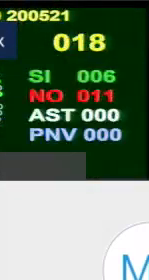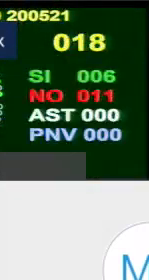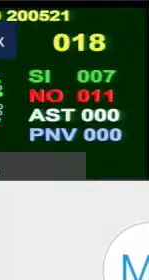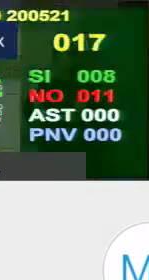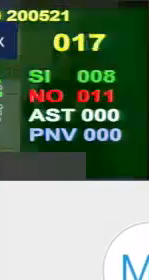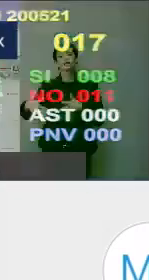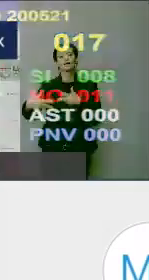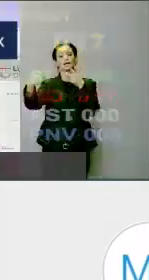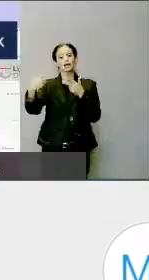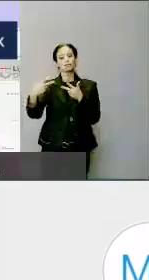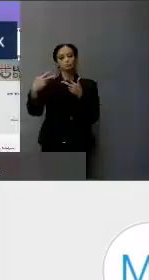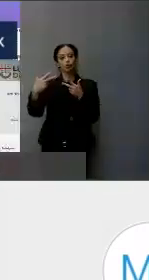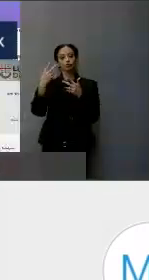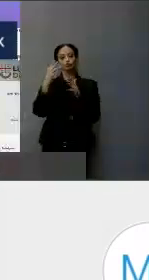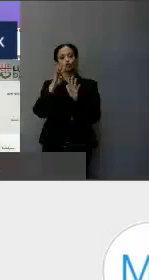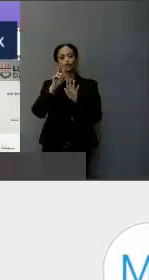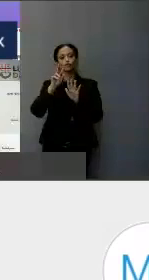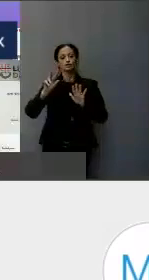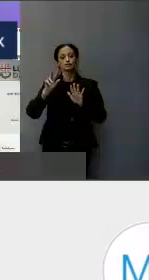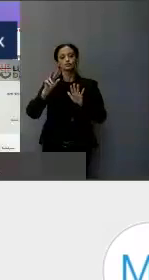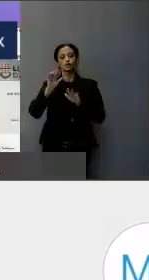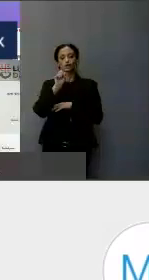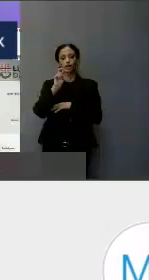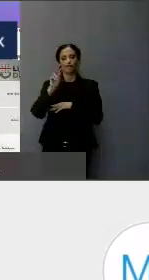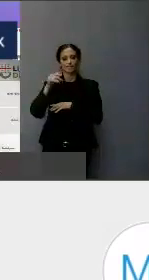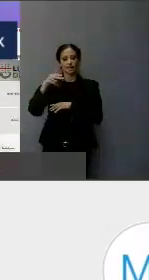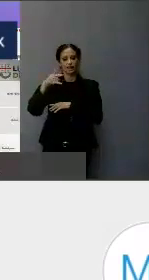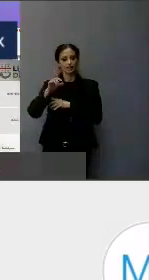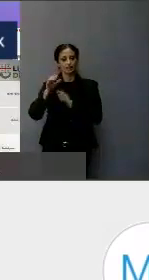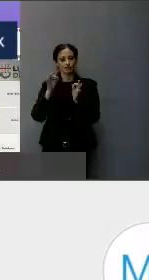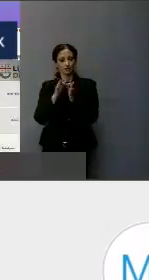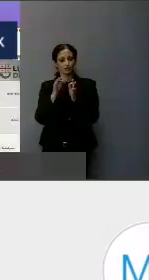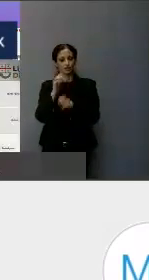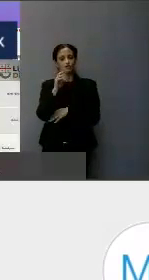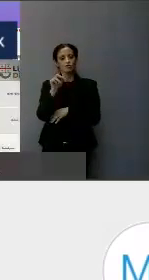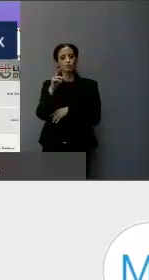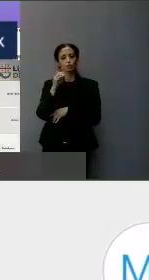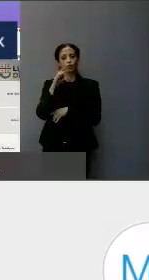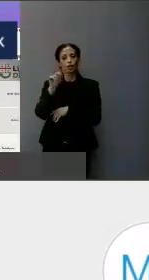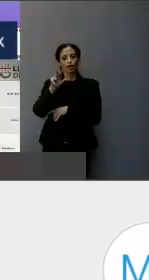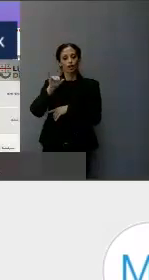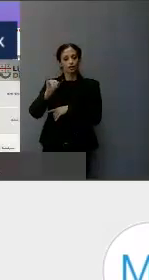moto sul 98 considerevole consigliera bruccoleri